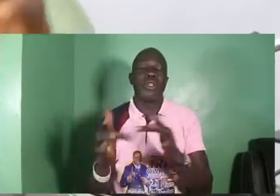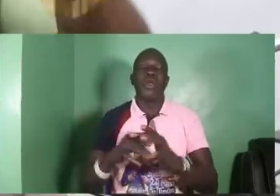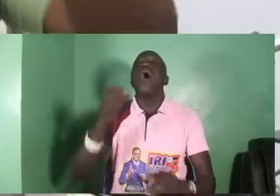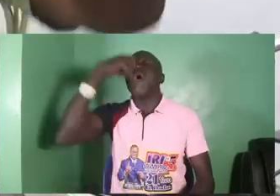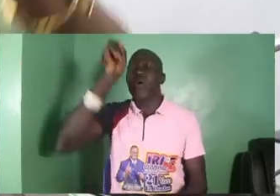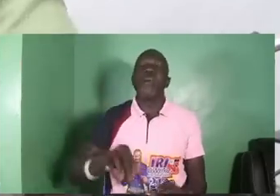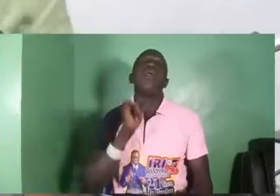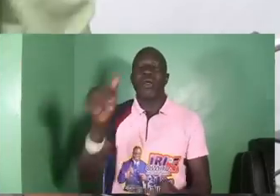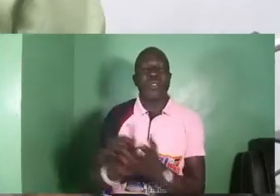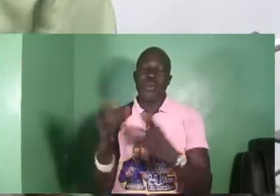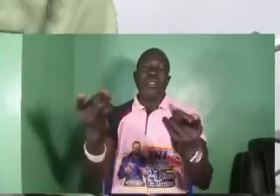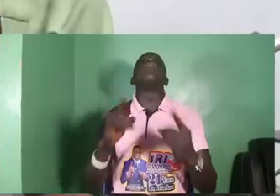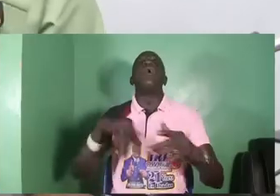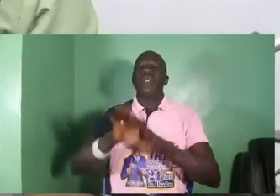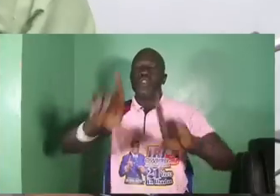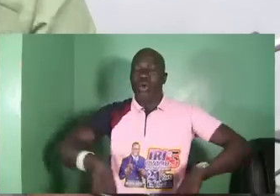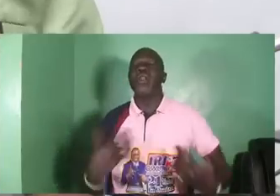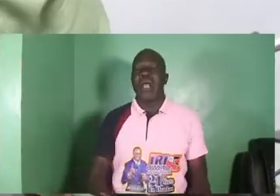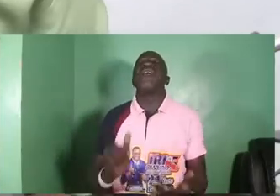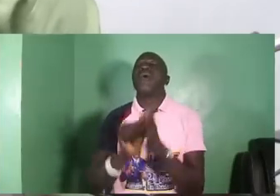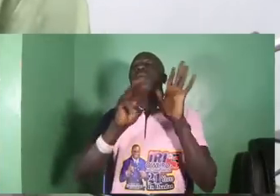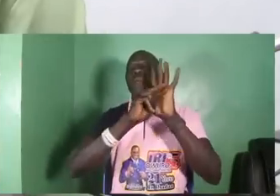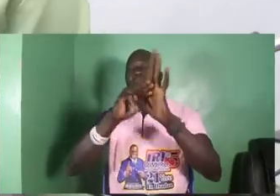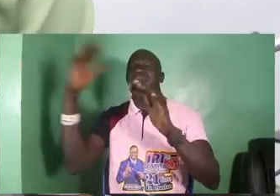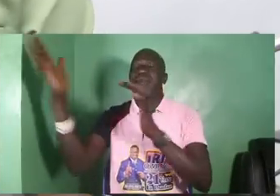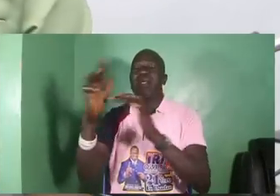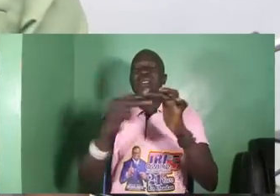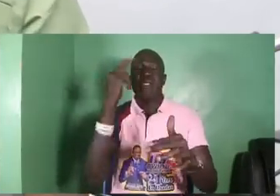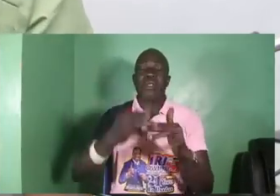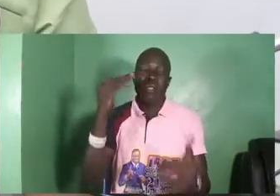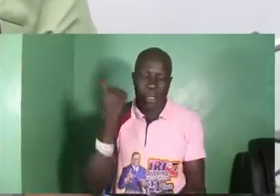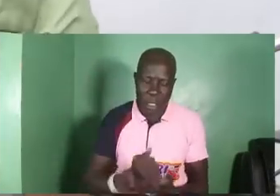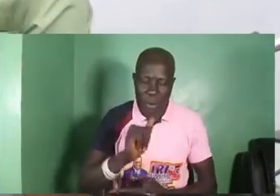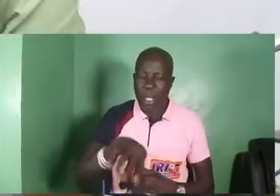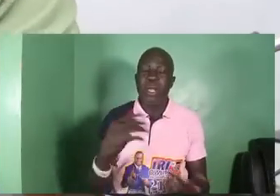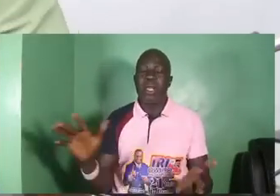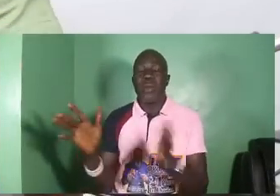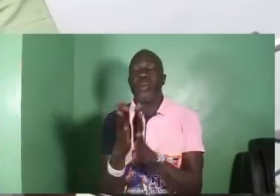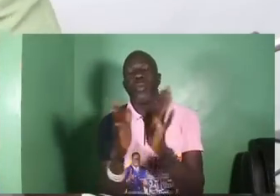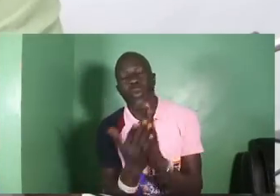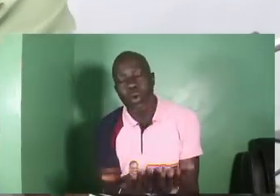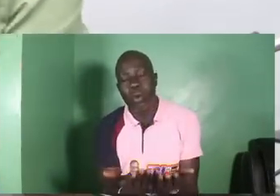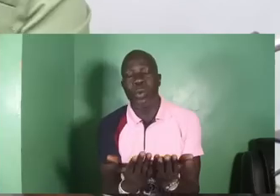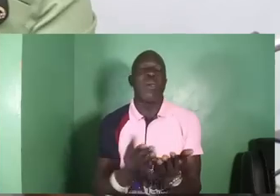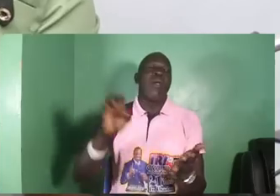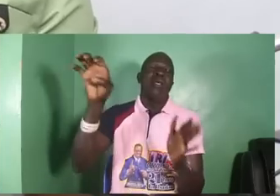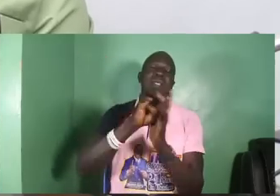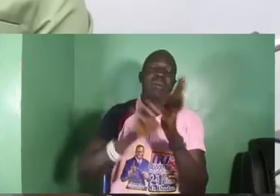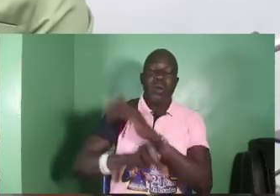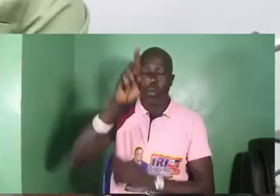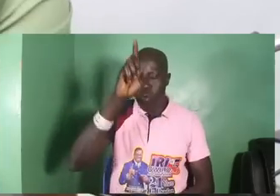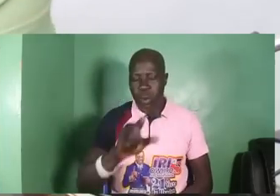Pápá sẹ́mi ò dábàá ẹ̀. Kí ayé ẹ̀ kò fọ lórúkọ yẹn. Ìwé Deuteronomy. Orí kéré